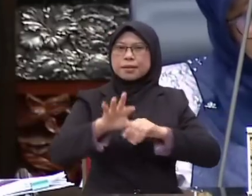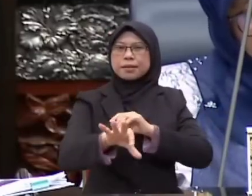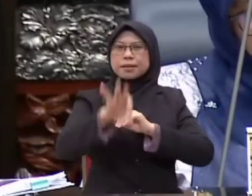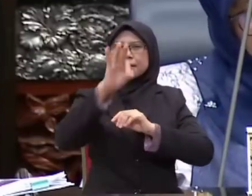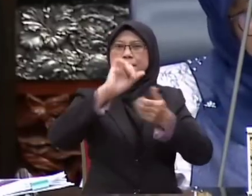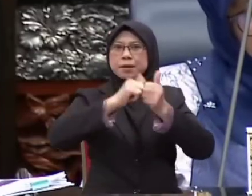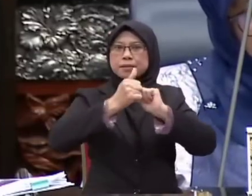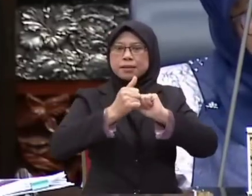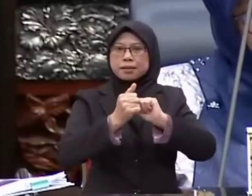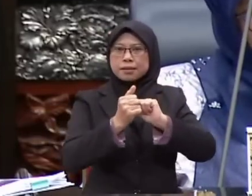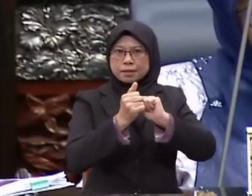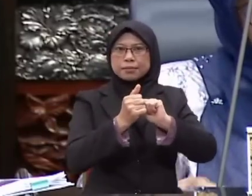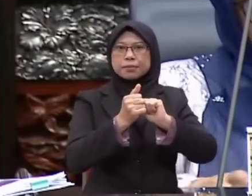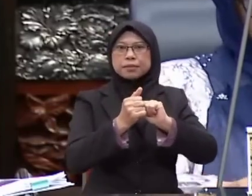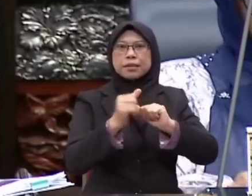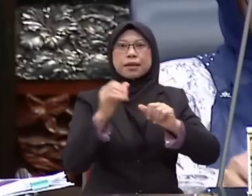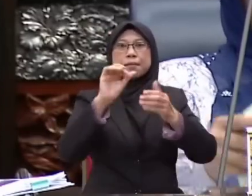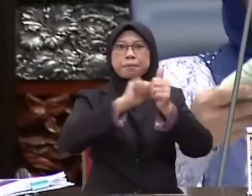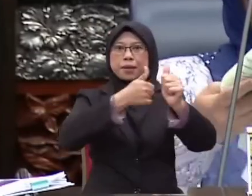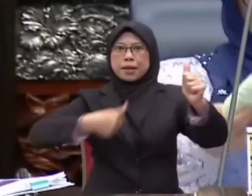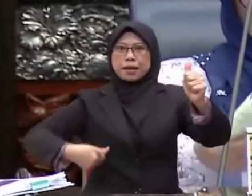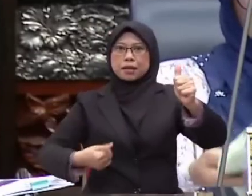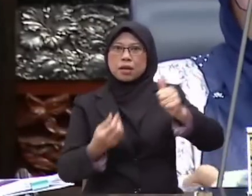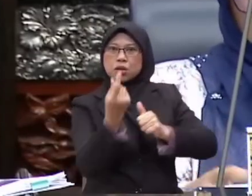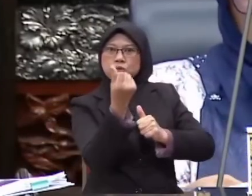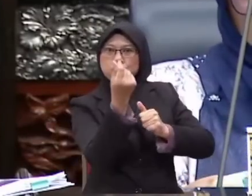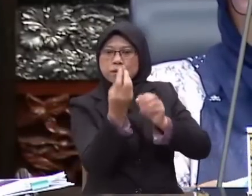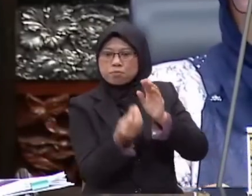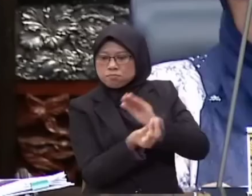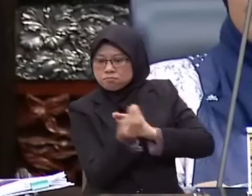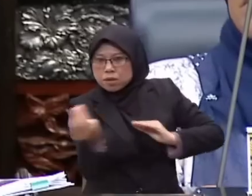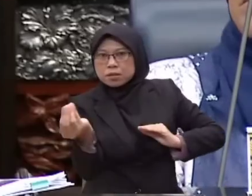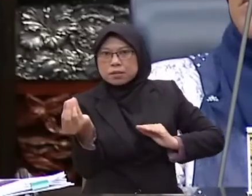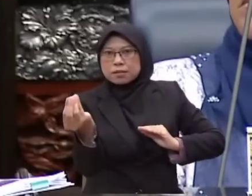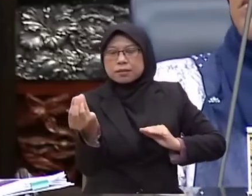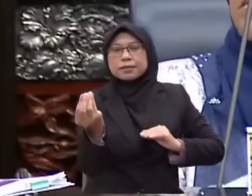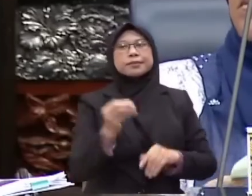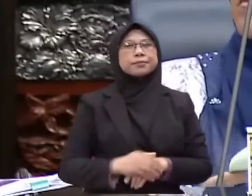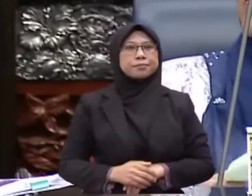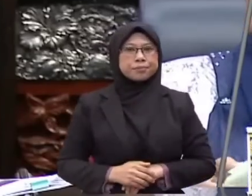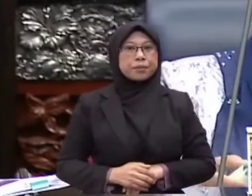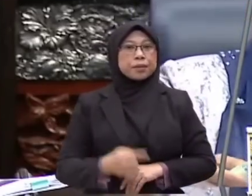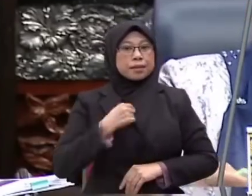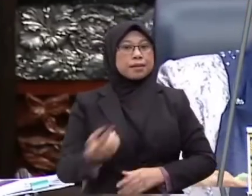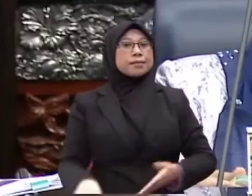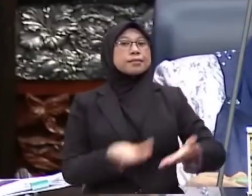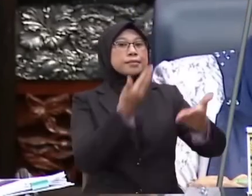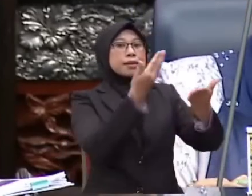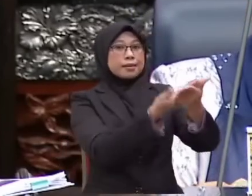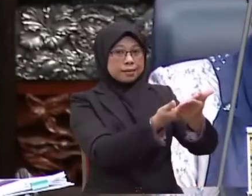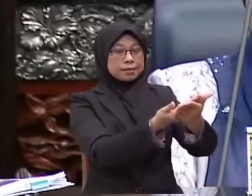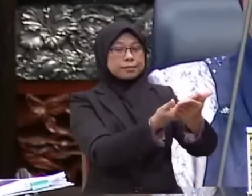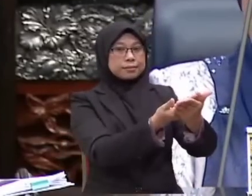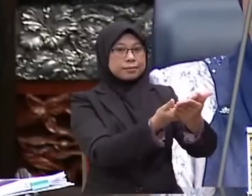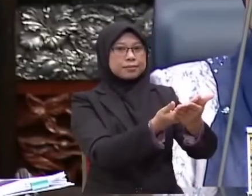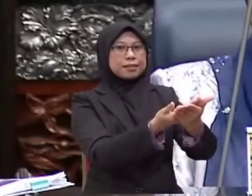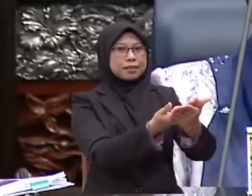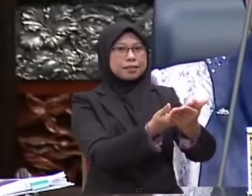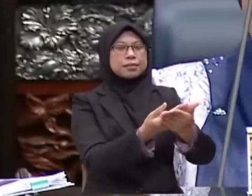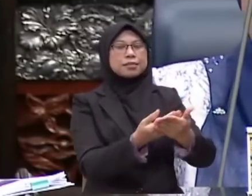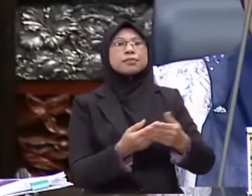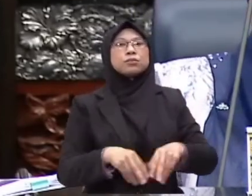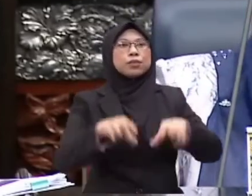seterusnya mengelakkan keterisan wang awam dan terus berlaku. Saya cadangkan supaya usul ini